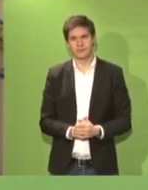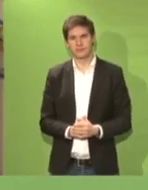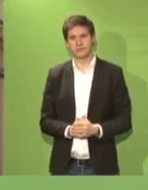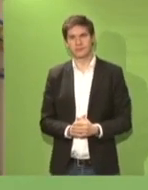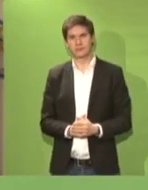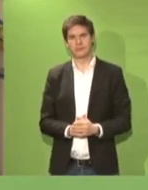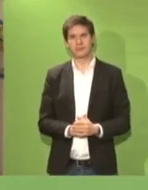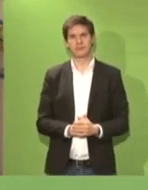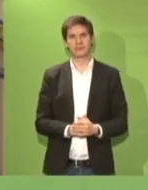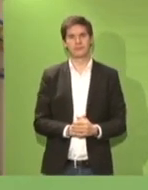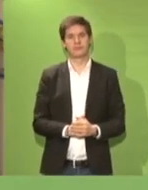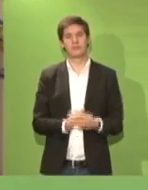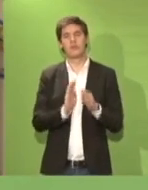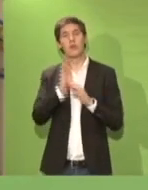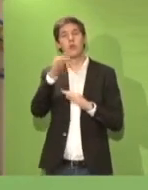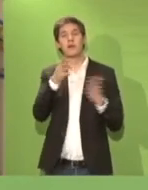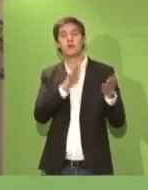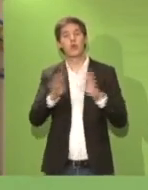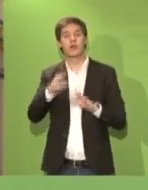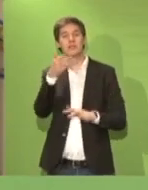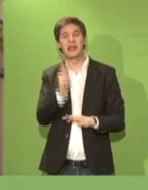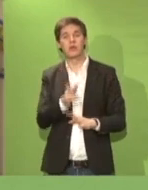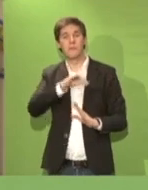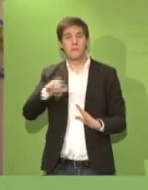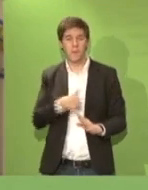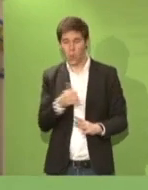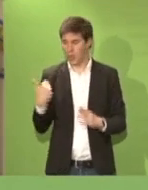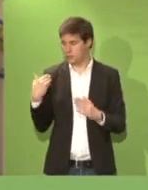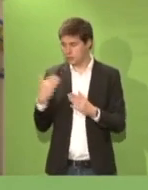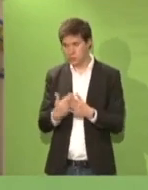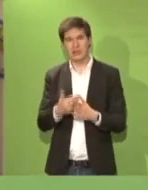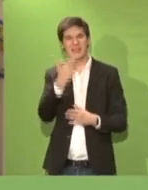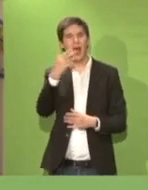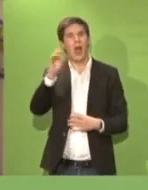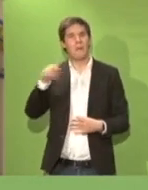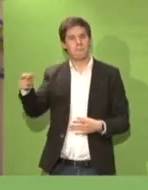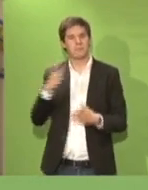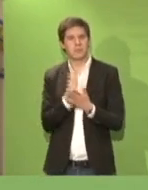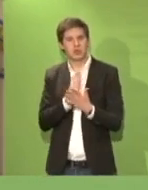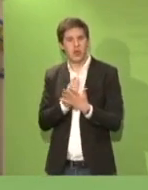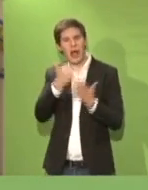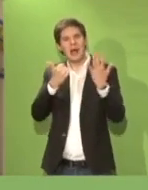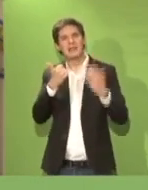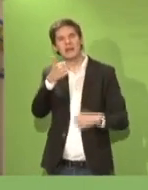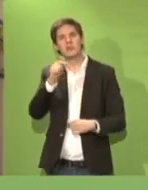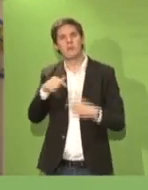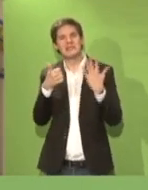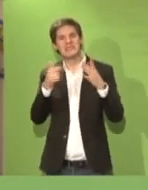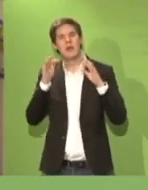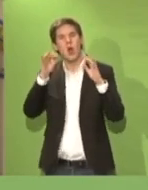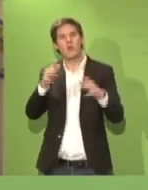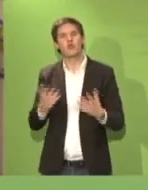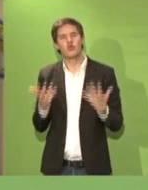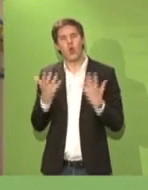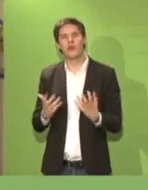Bei über 9.300 Projekten wurden seitdem allein bei 3M 1,6 Millionen Tonnen Schadstoffe vermieden und